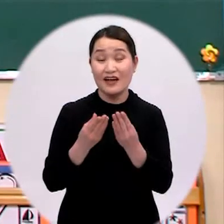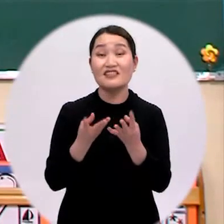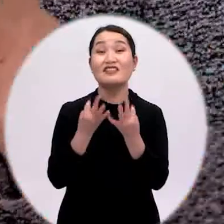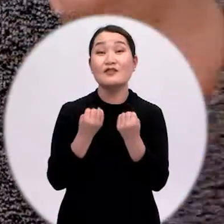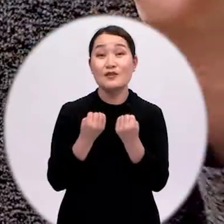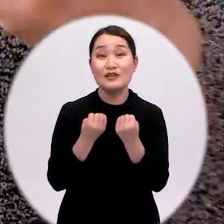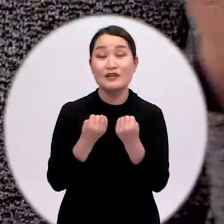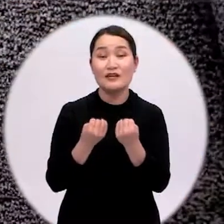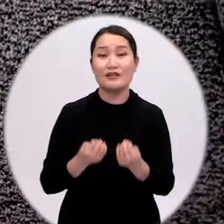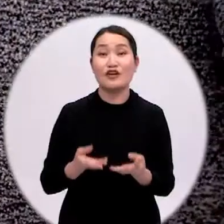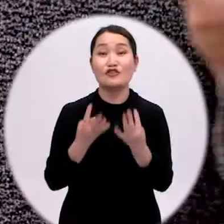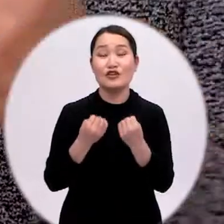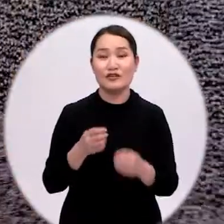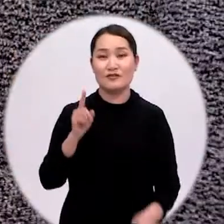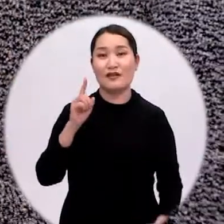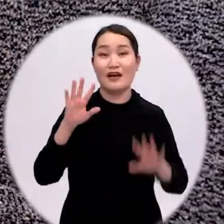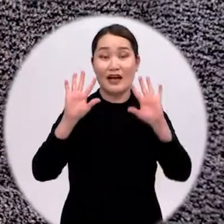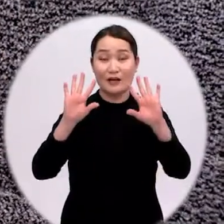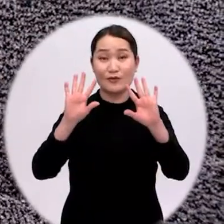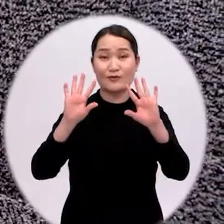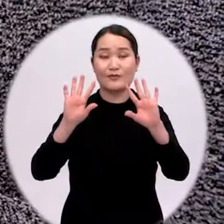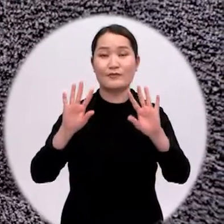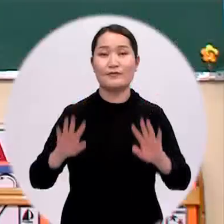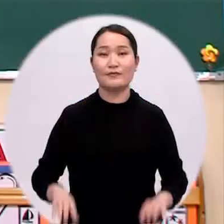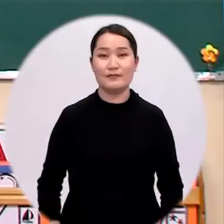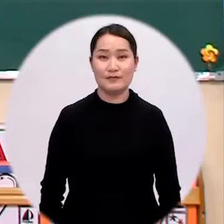Тоолоороо. 10,